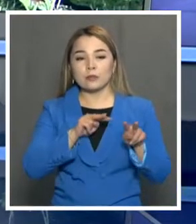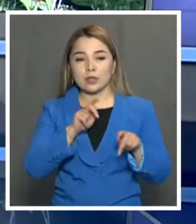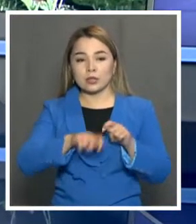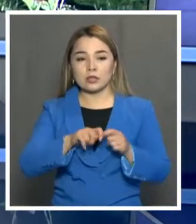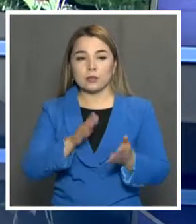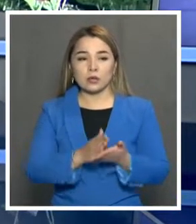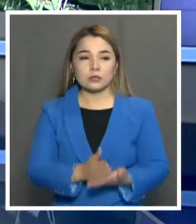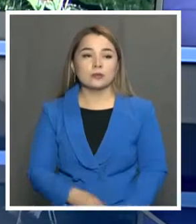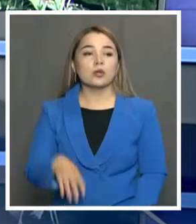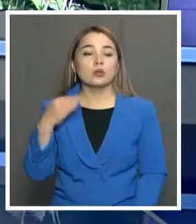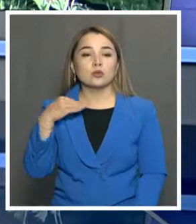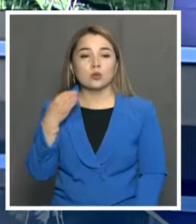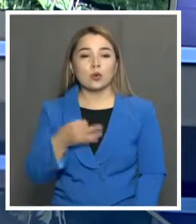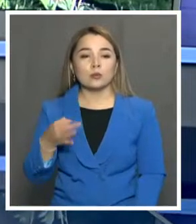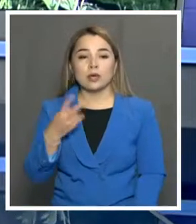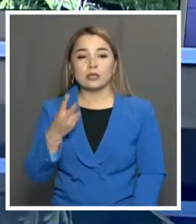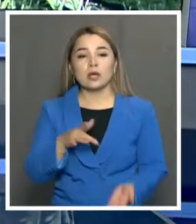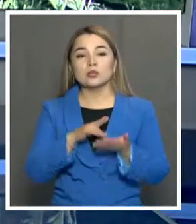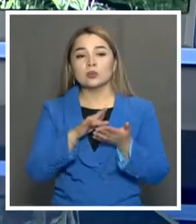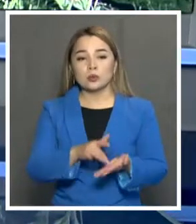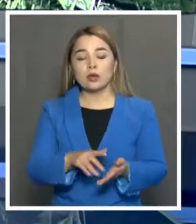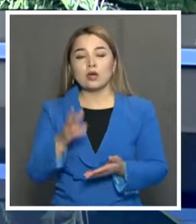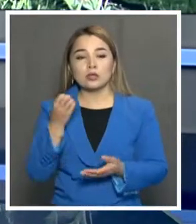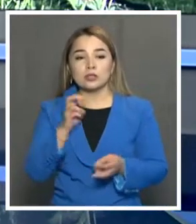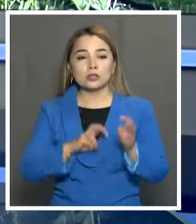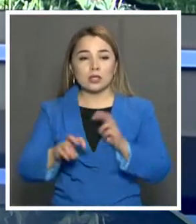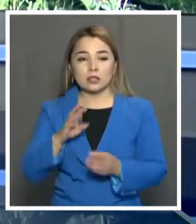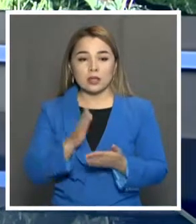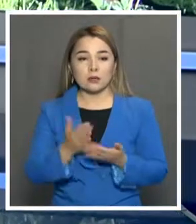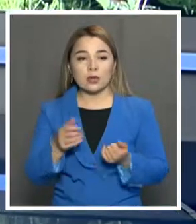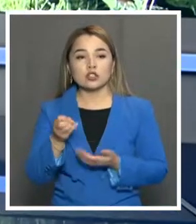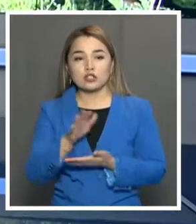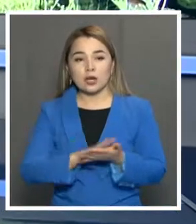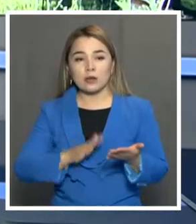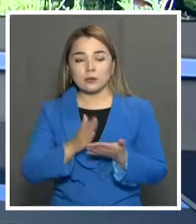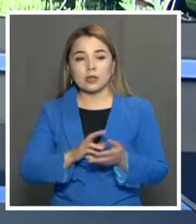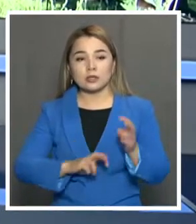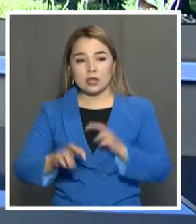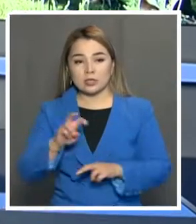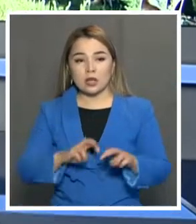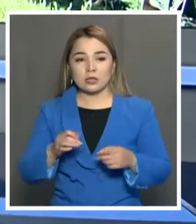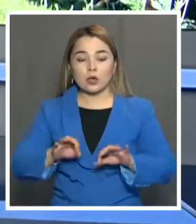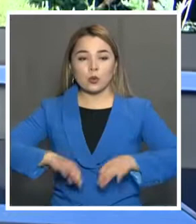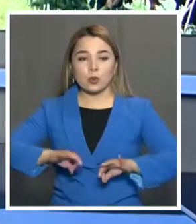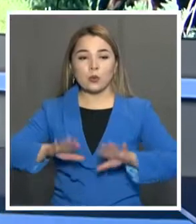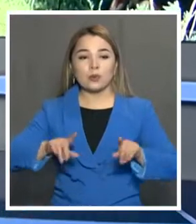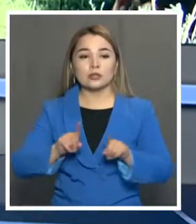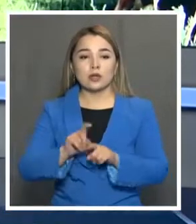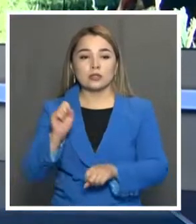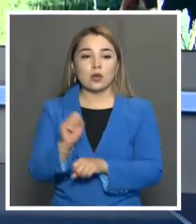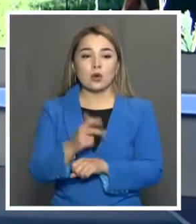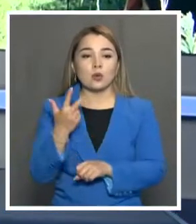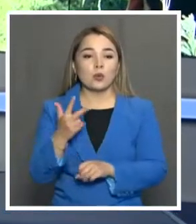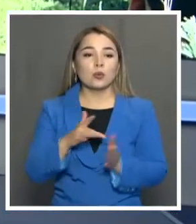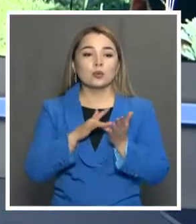Түркістан облысында тауда жоғалып кеткен 2 турист әлі табылған жоқ. Іздеу шаралары қазір жалғасып жатыр. Ал бір көлік тау шатқалында тұрып қалған 3 турист